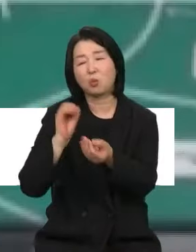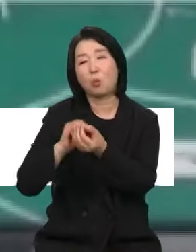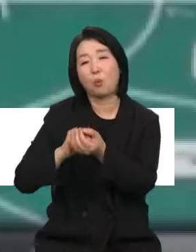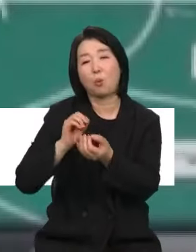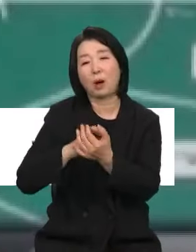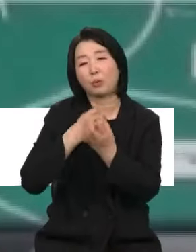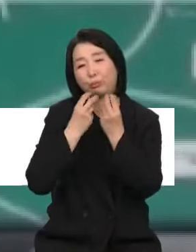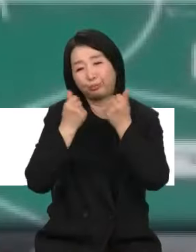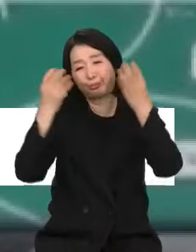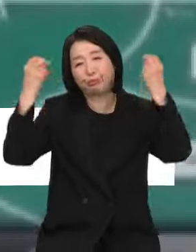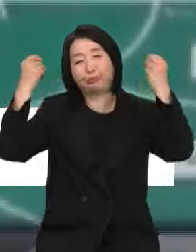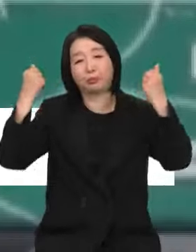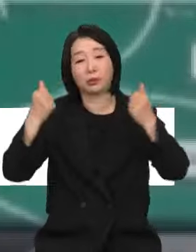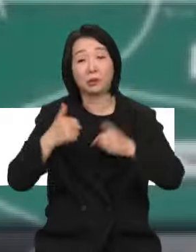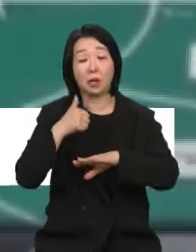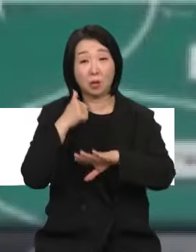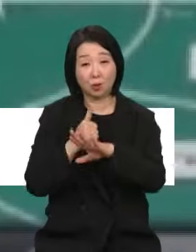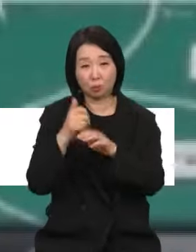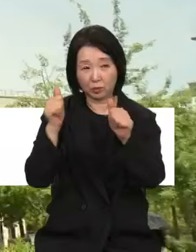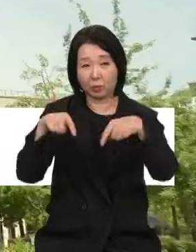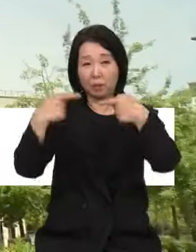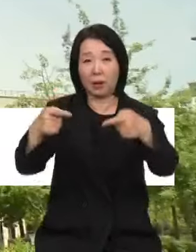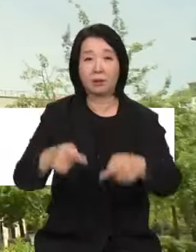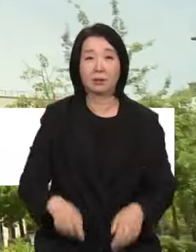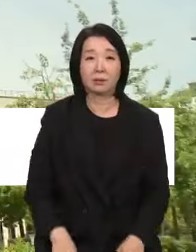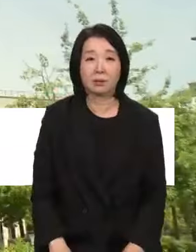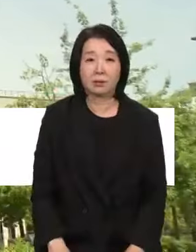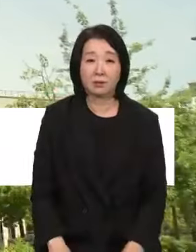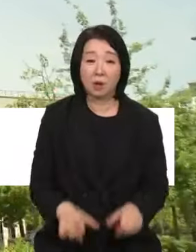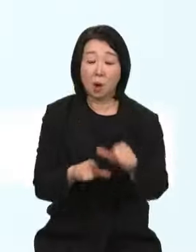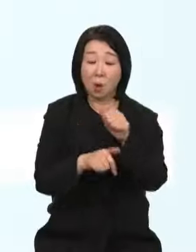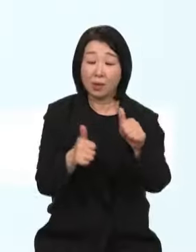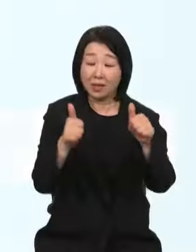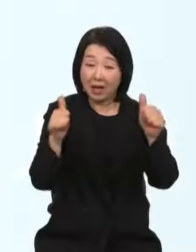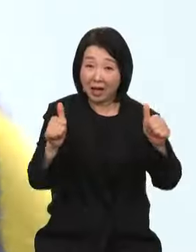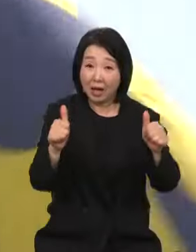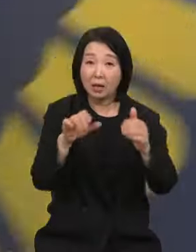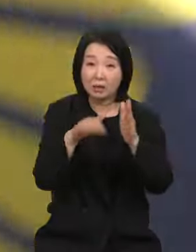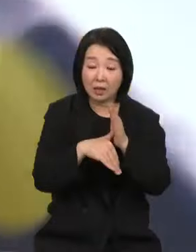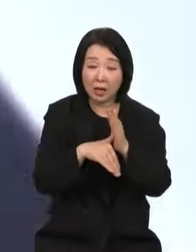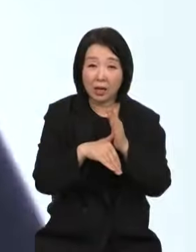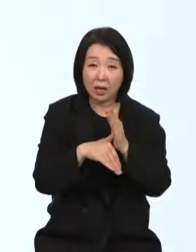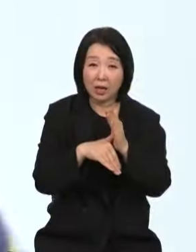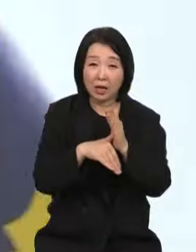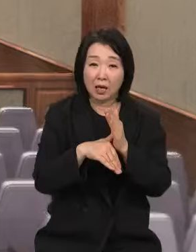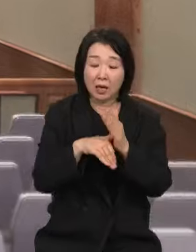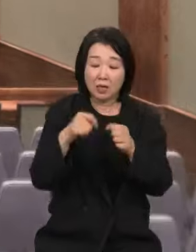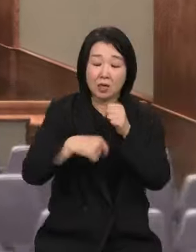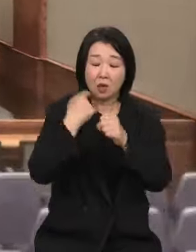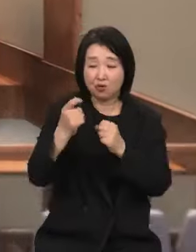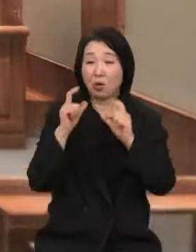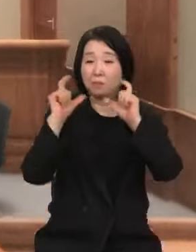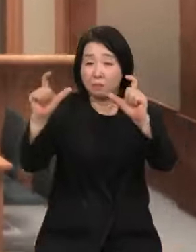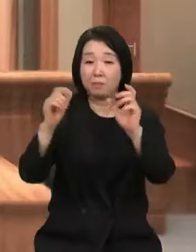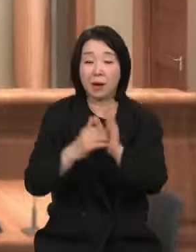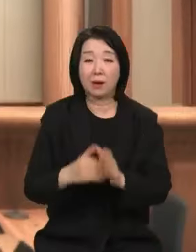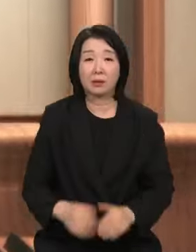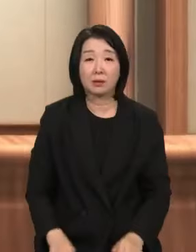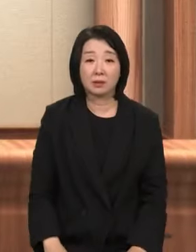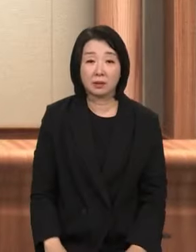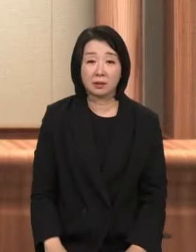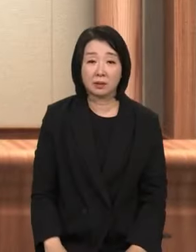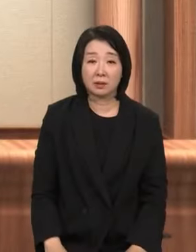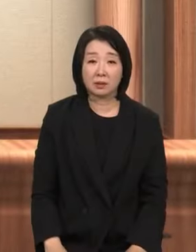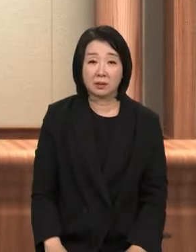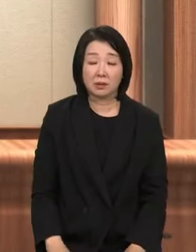혐의로 재판에 넘겨졌습니다 지난해 5월 항소심에서 징역 1년 6개월이 확정됐습니다 항소심